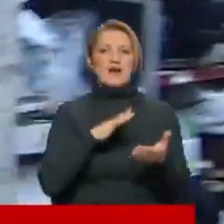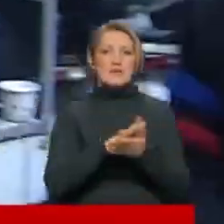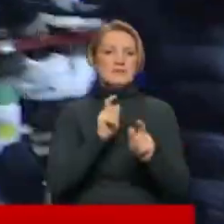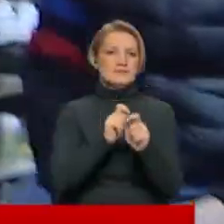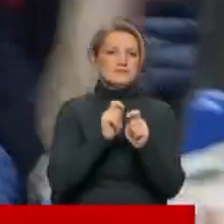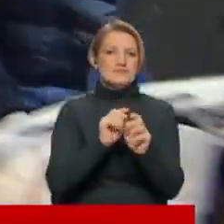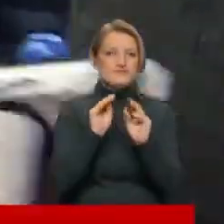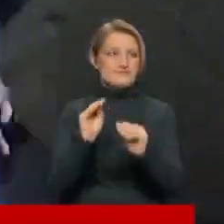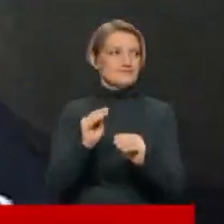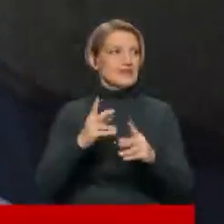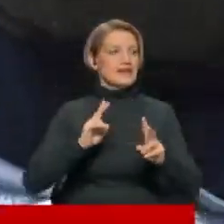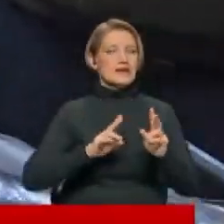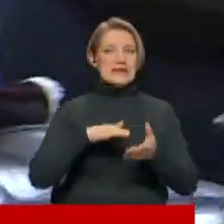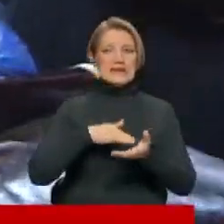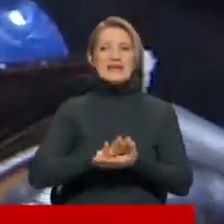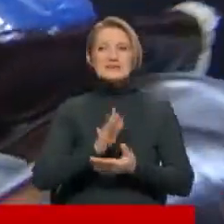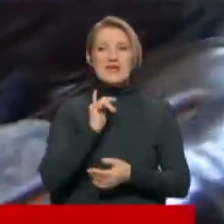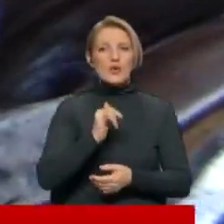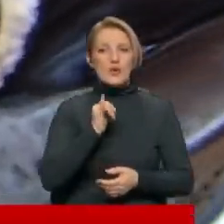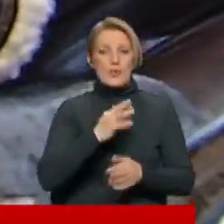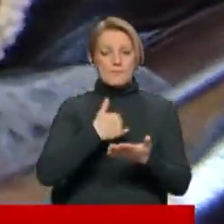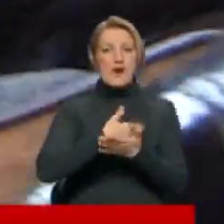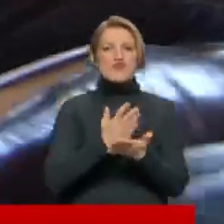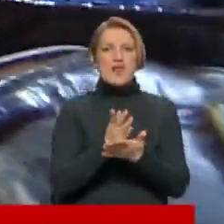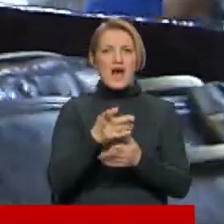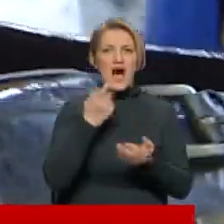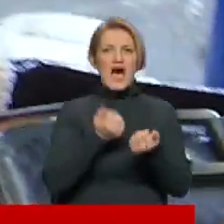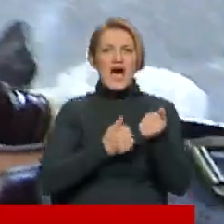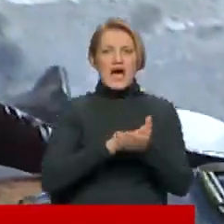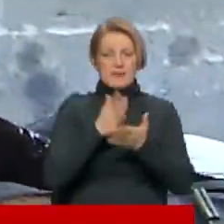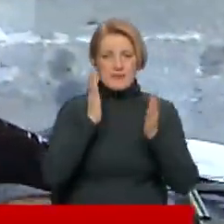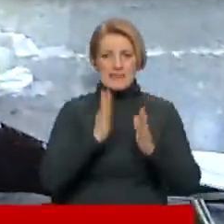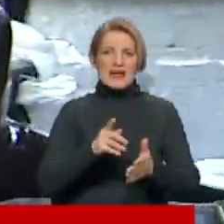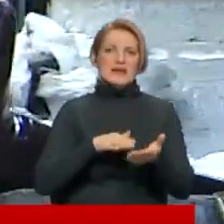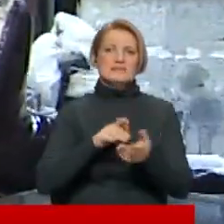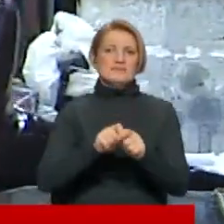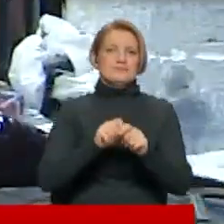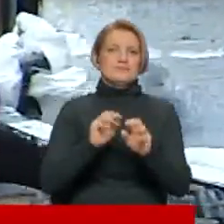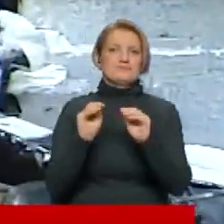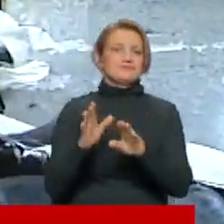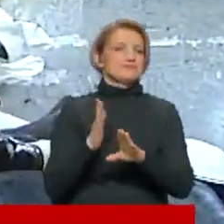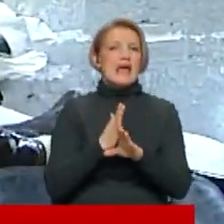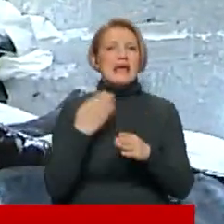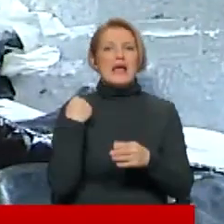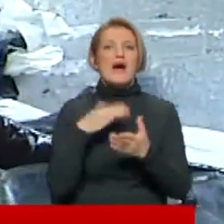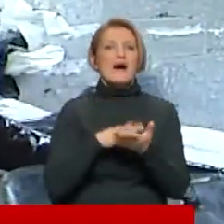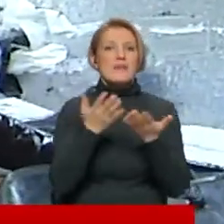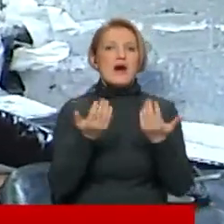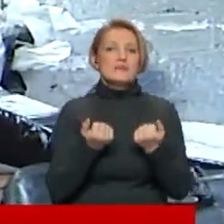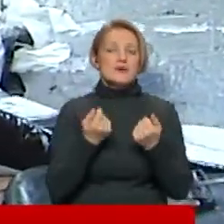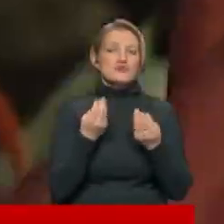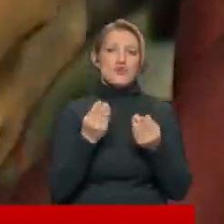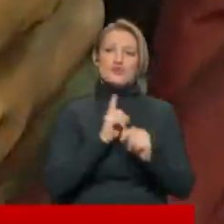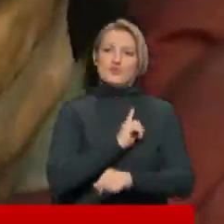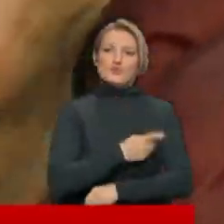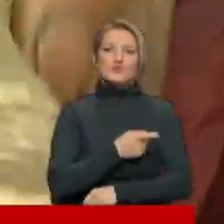tamire getiriyor. Giyilmeyecek vaziyette parçalanmış ayakkabılar bile tamire bırakılıyor. Çünkü yeni bir ayakkabı almak artık çok